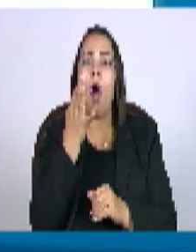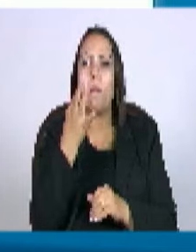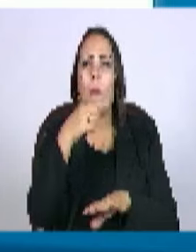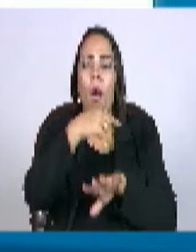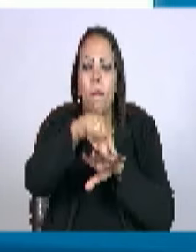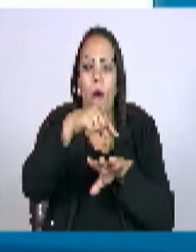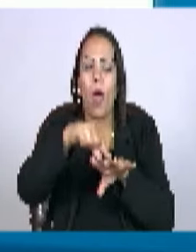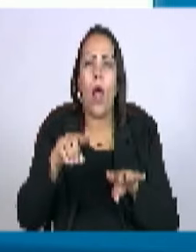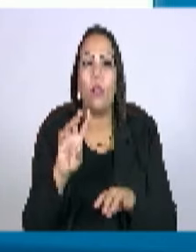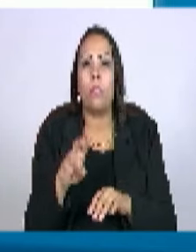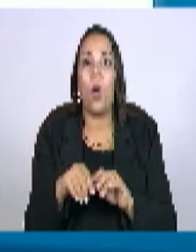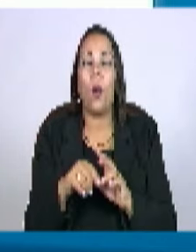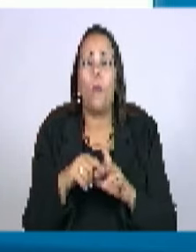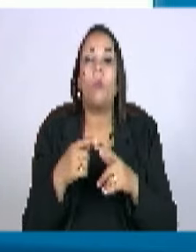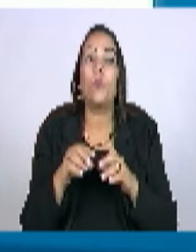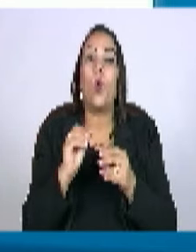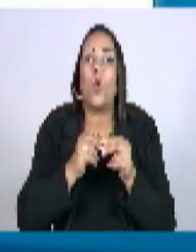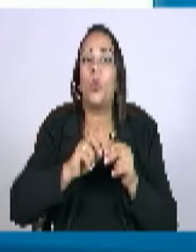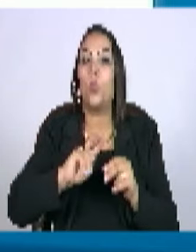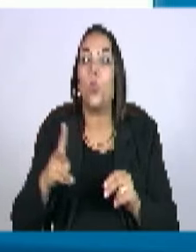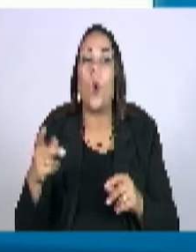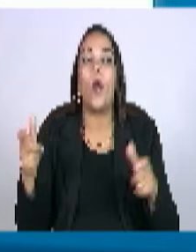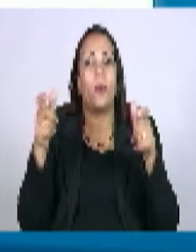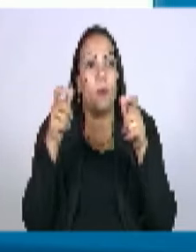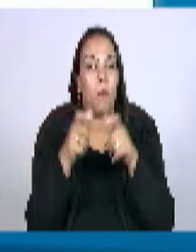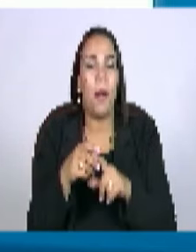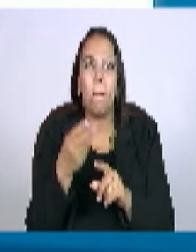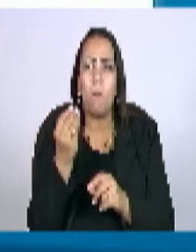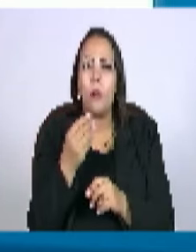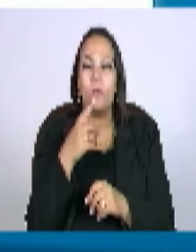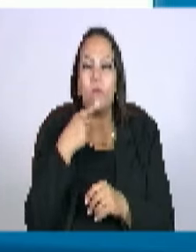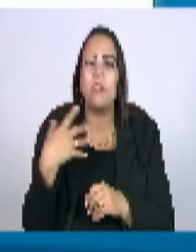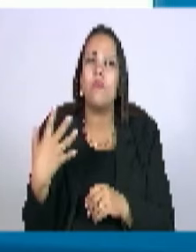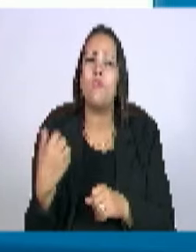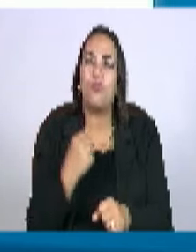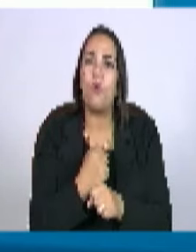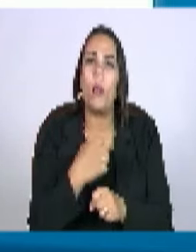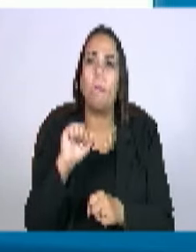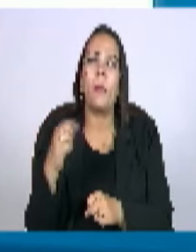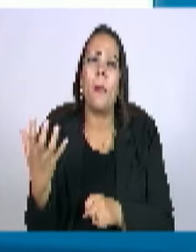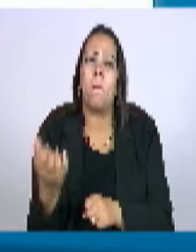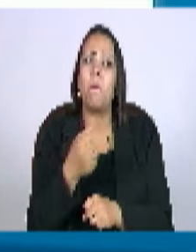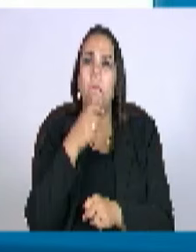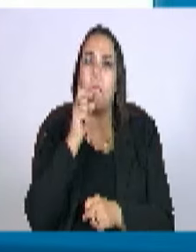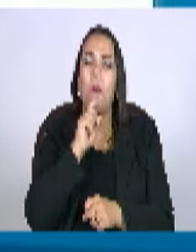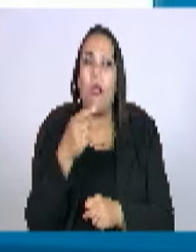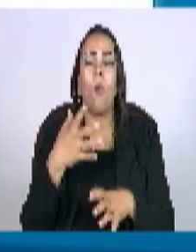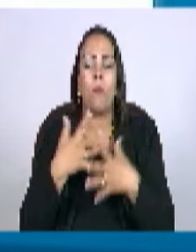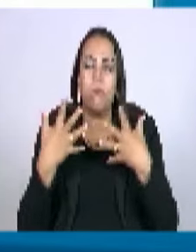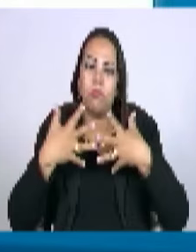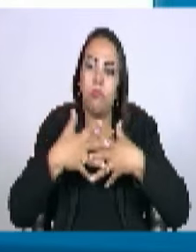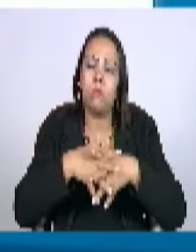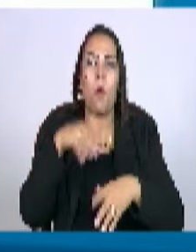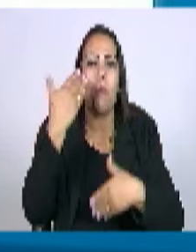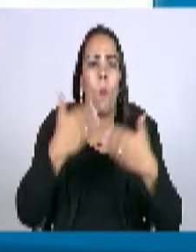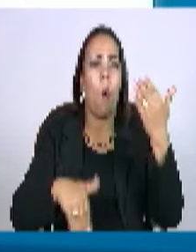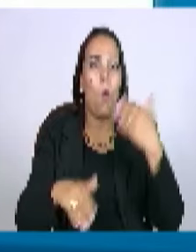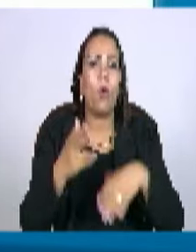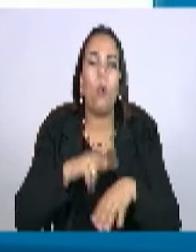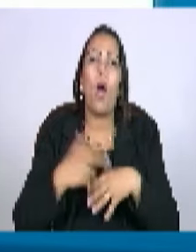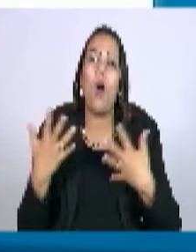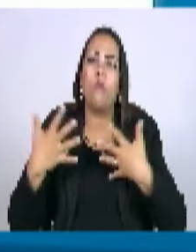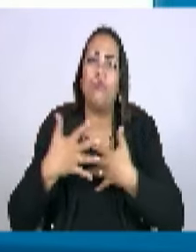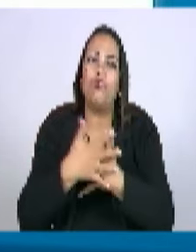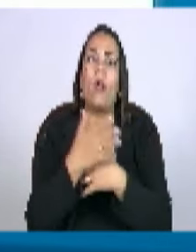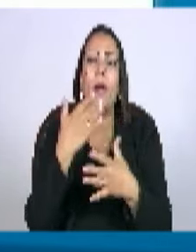مجالات النوع الاجتماعي يعني ببساطه تمكين المراه دمج ذوي الاعاقه مشاركه